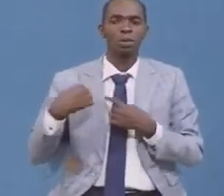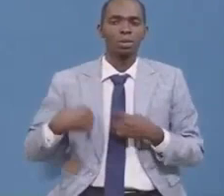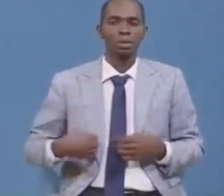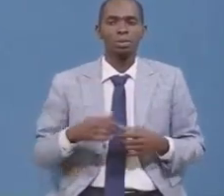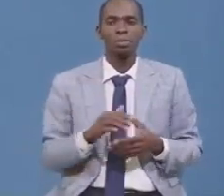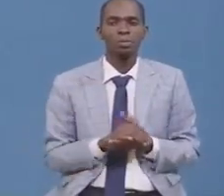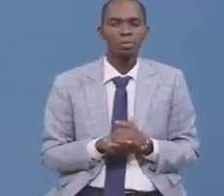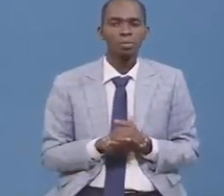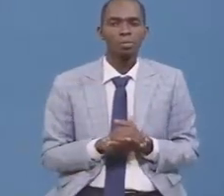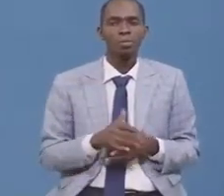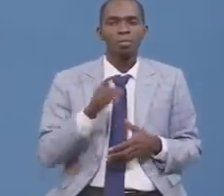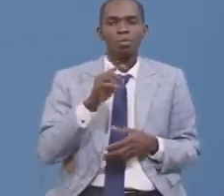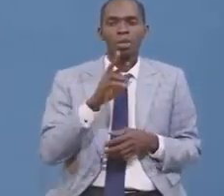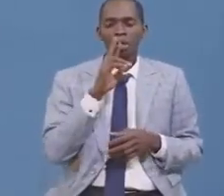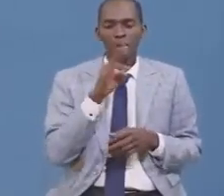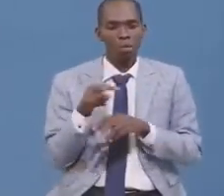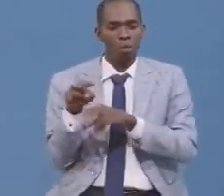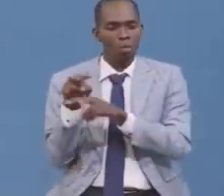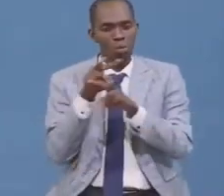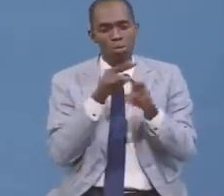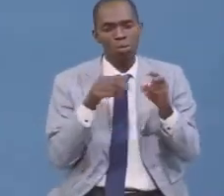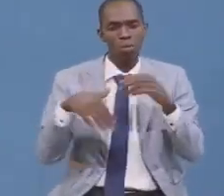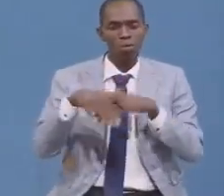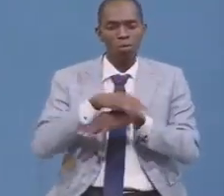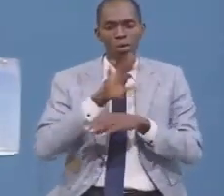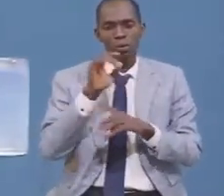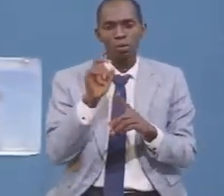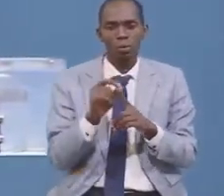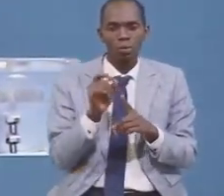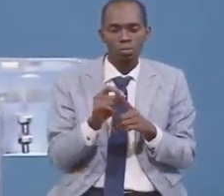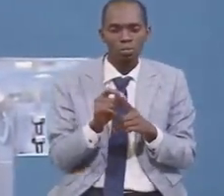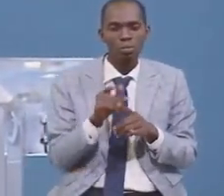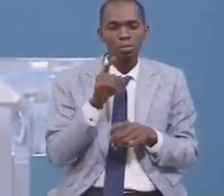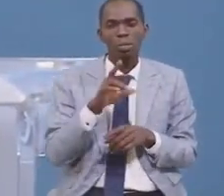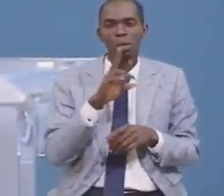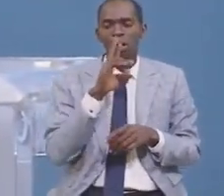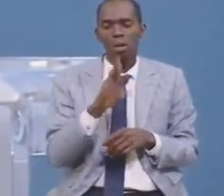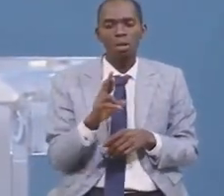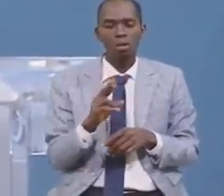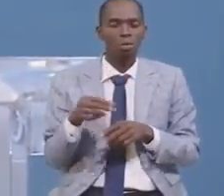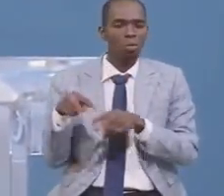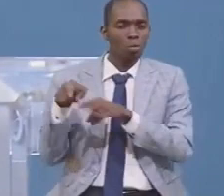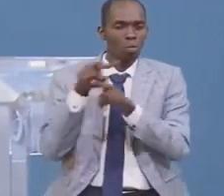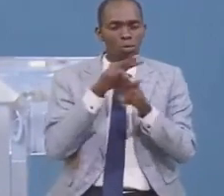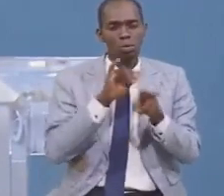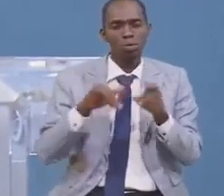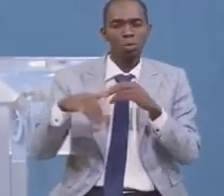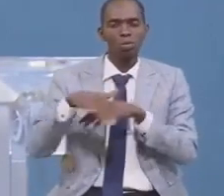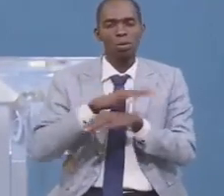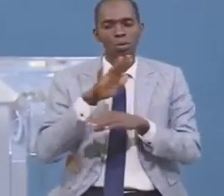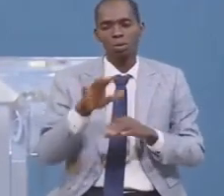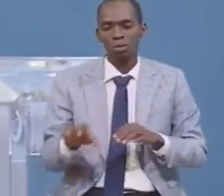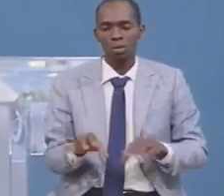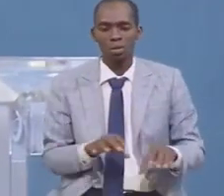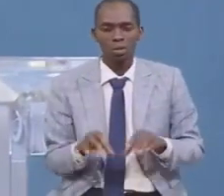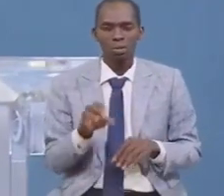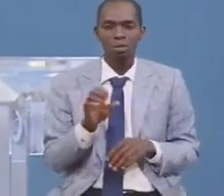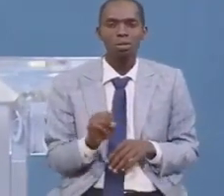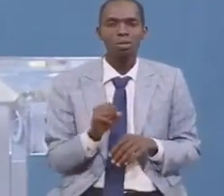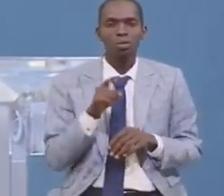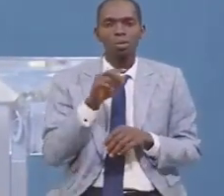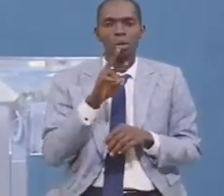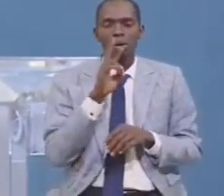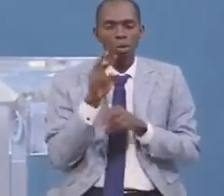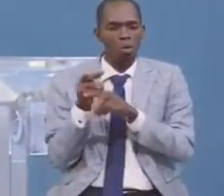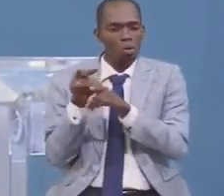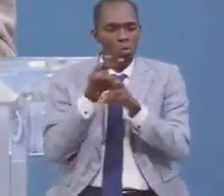గమనించుకోండి. You're watching over your words. మీ మాటలు గమనించుకుంటున్నారు. You're watching over your actions. మీ చర్యలు గమనించుకుంటున్నారు. You're watching over your